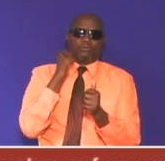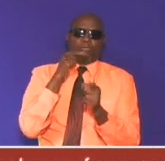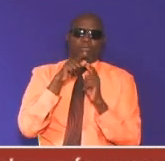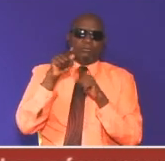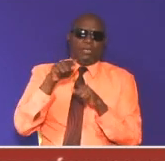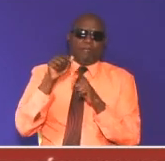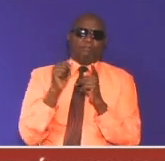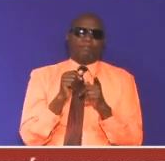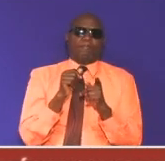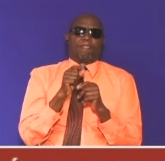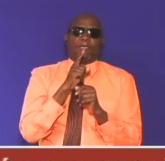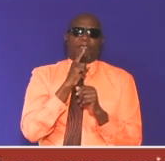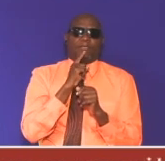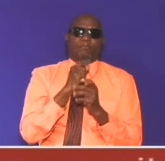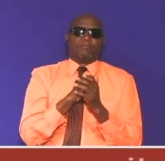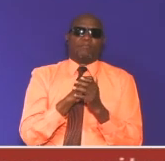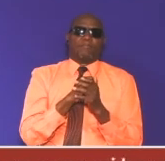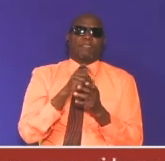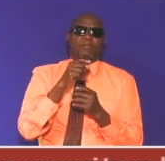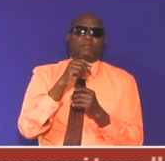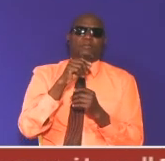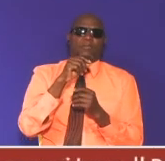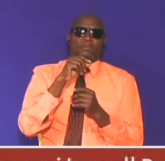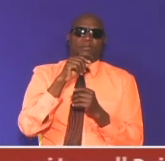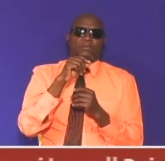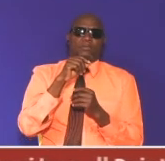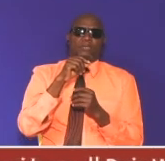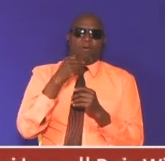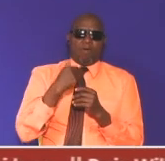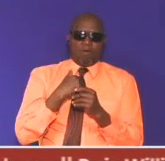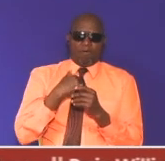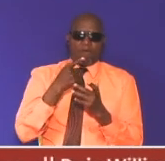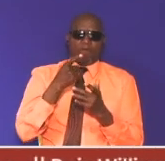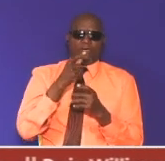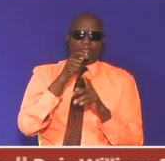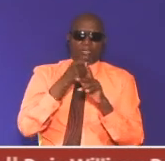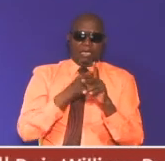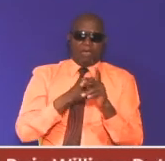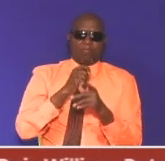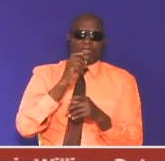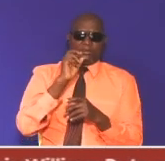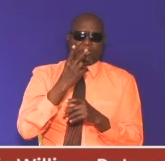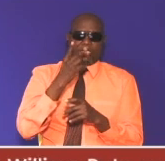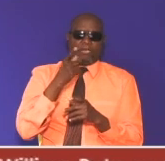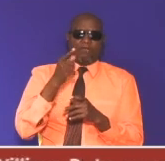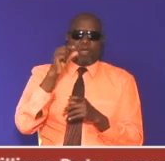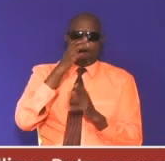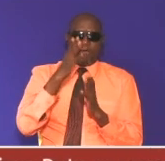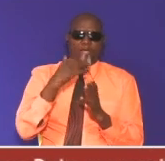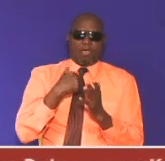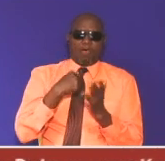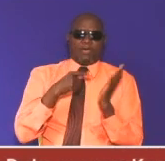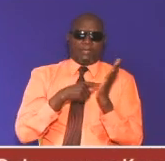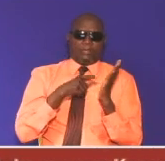Wamamili, alisema awamu ya pili ya gavana Lusaka ilikumbwa na madeni si haba, wakalazimika kuyalipa. Wamamili